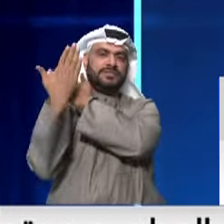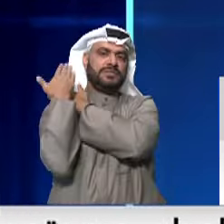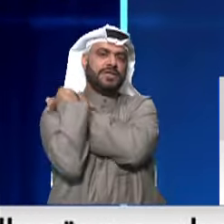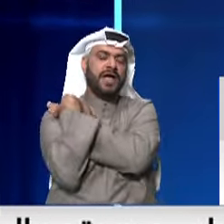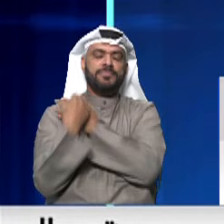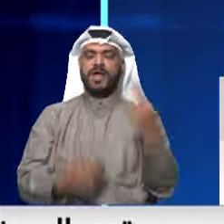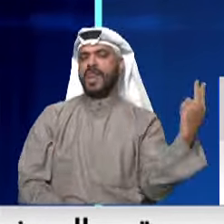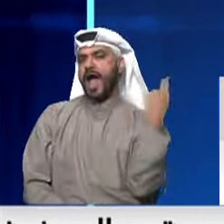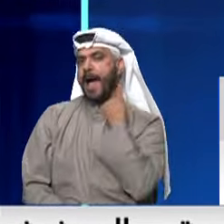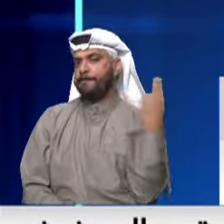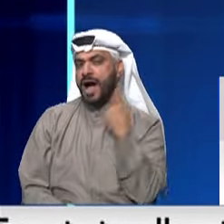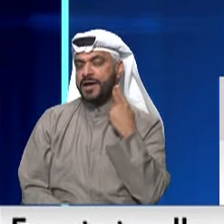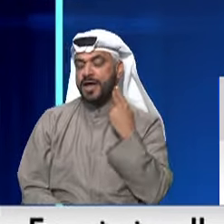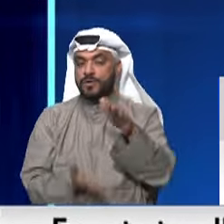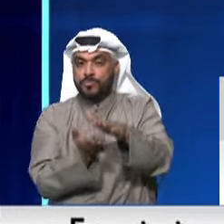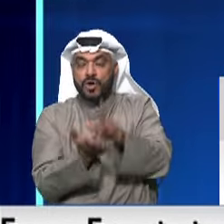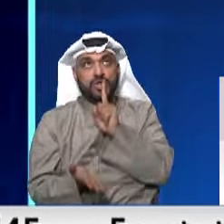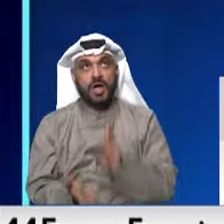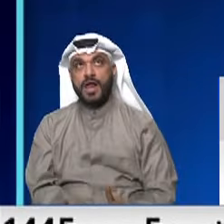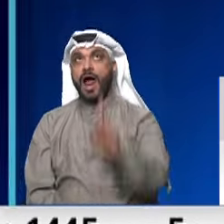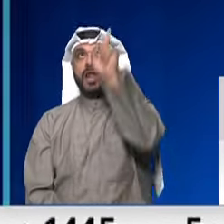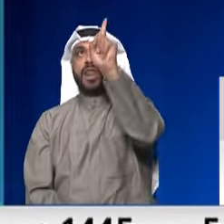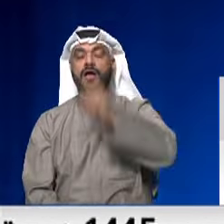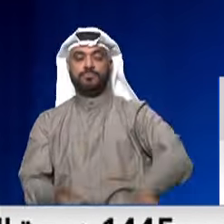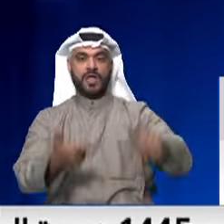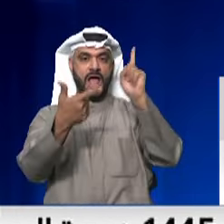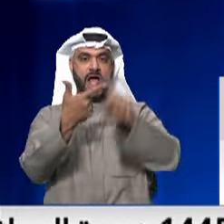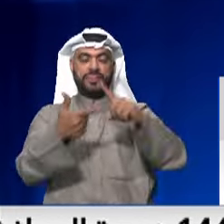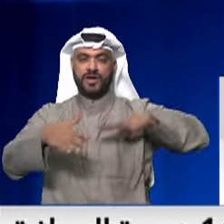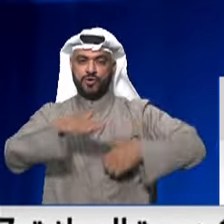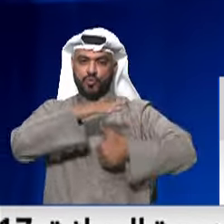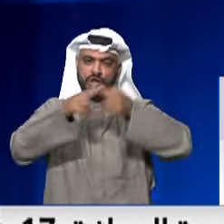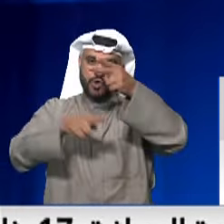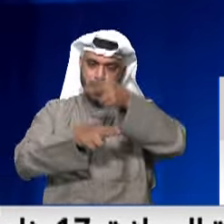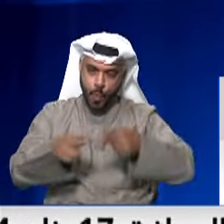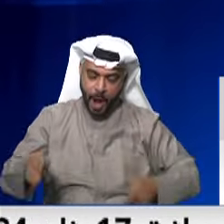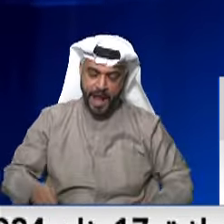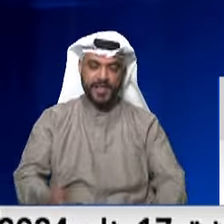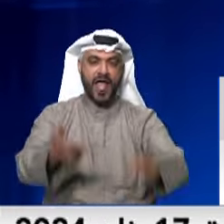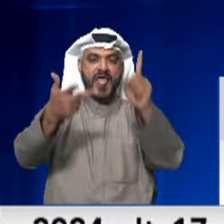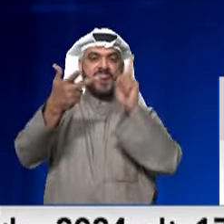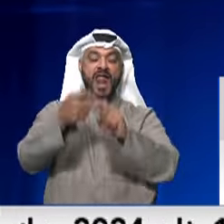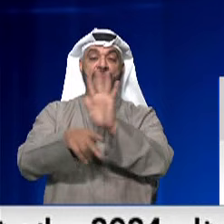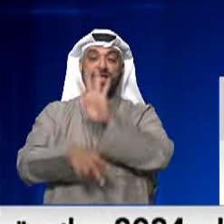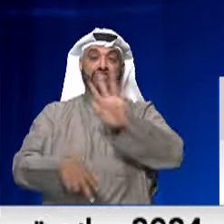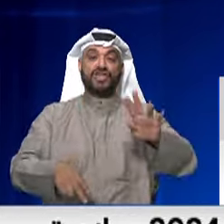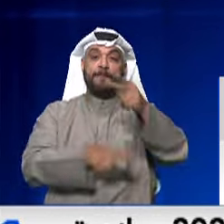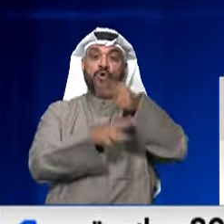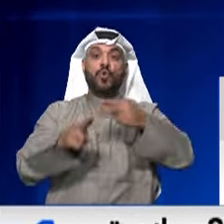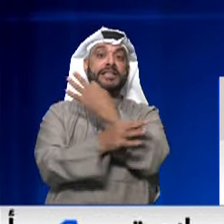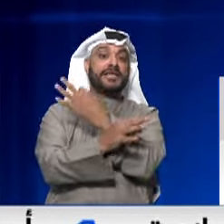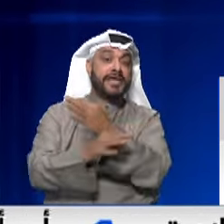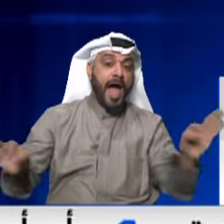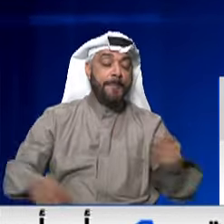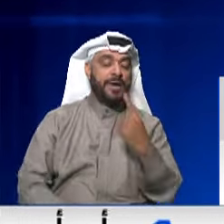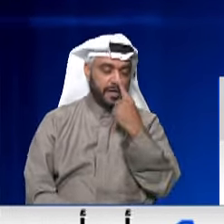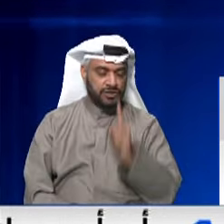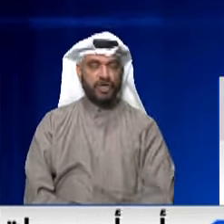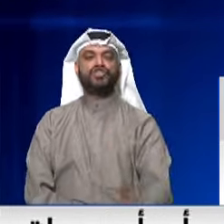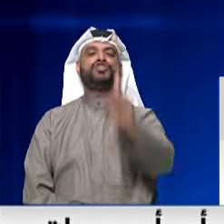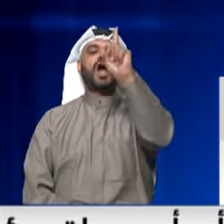الله سبحانه أولا ثم سموكم وأهل الكويت الحبيبة بالعمل الدؤوب وبذل الغالي